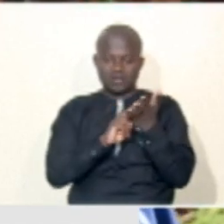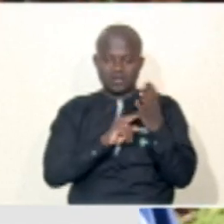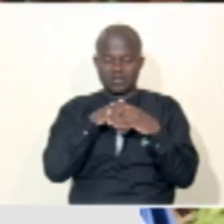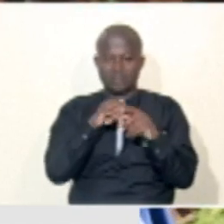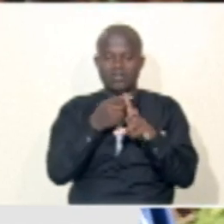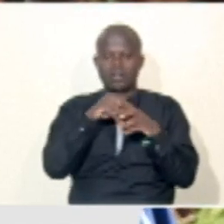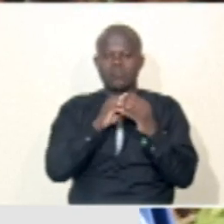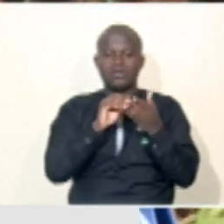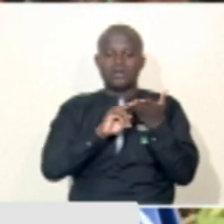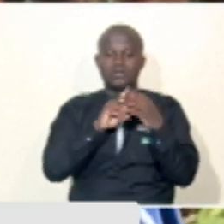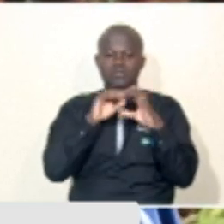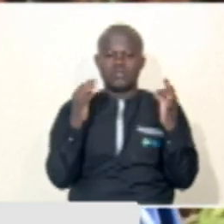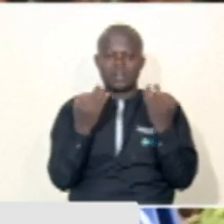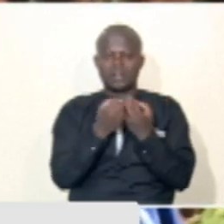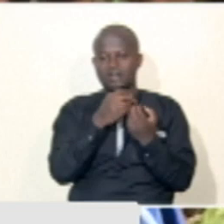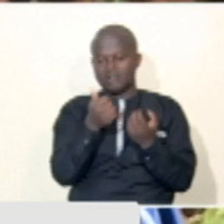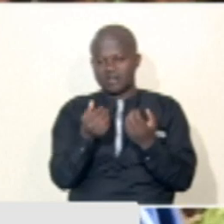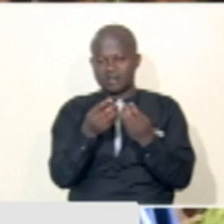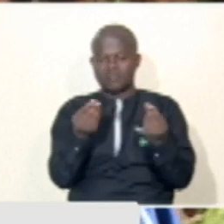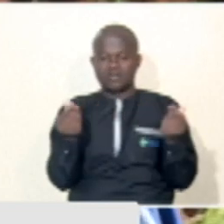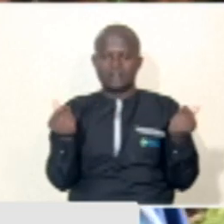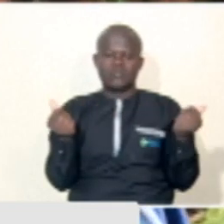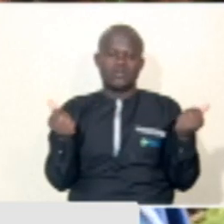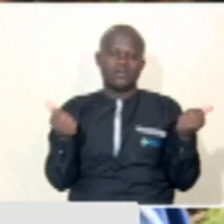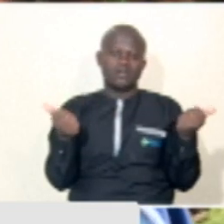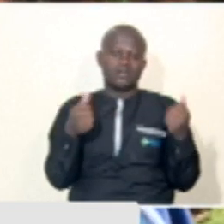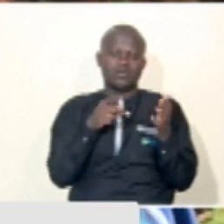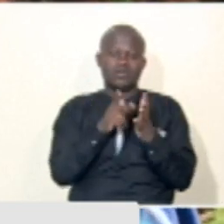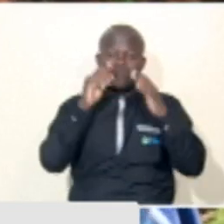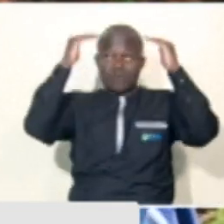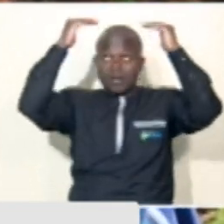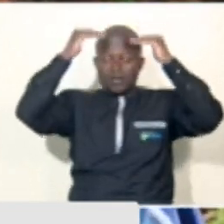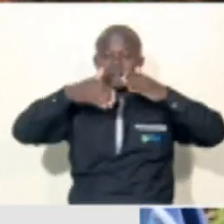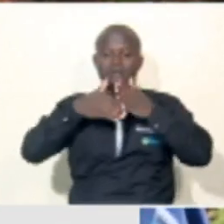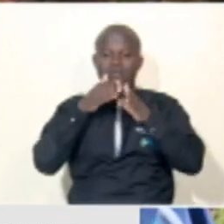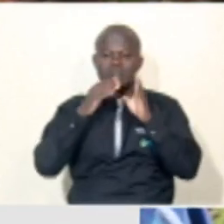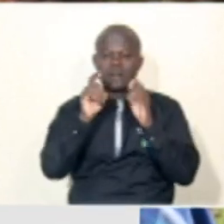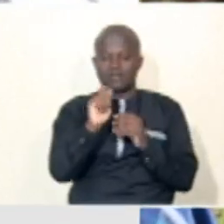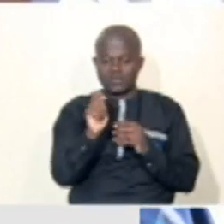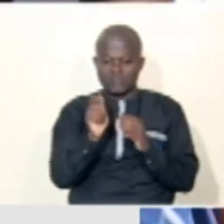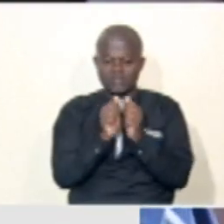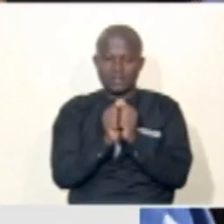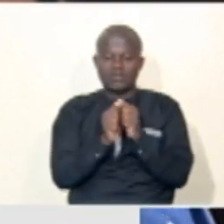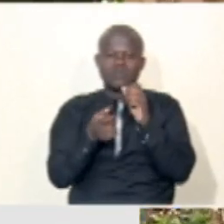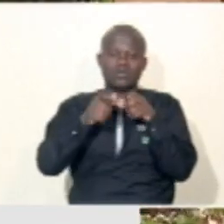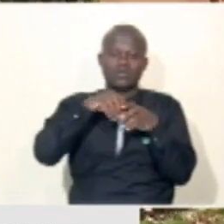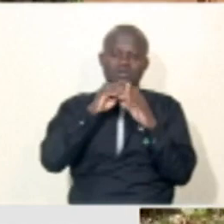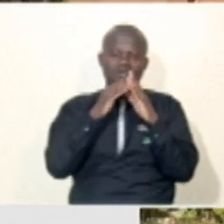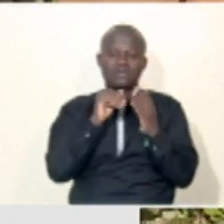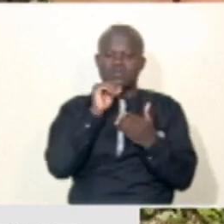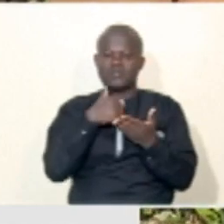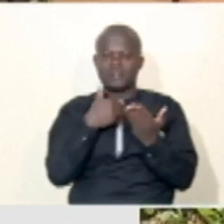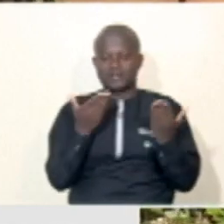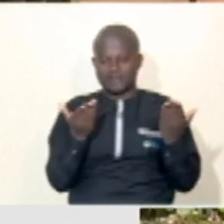gutunga umuryango, andi nkayikenuza mu bukene mfite, nko kugura amabati yo kubaka ubwiherero ntabwo nagiraga, kongera inzu ntayo nagiraga.